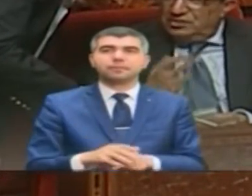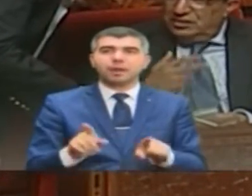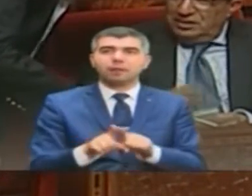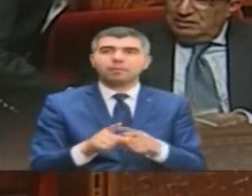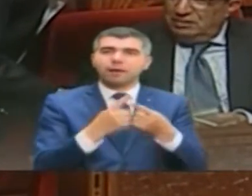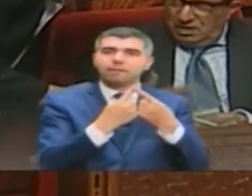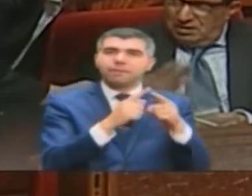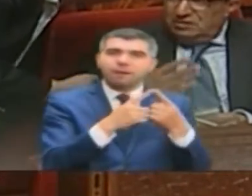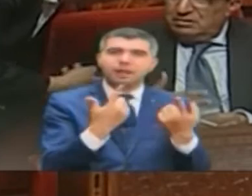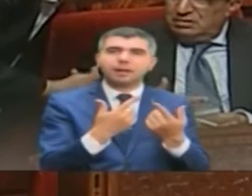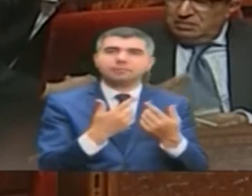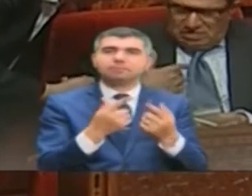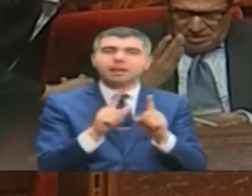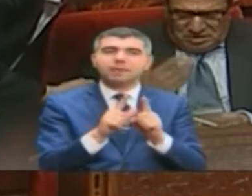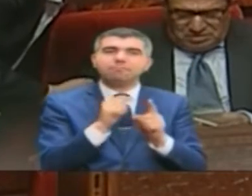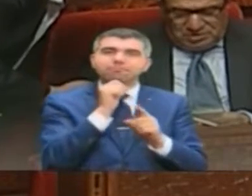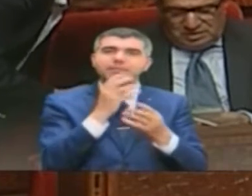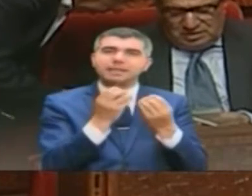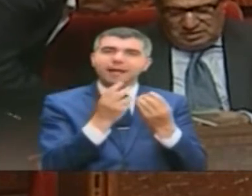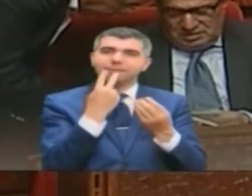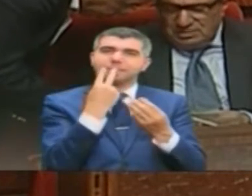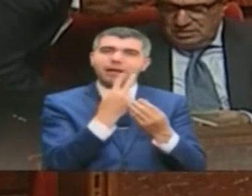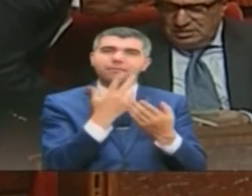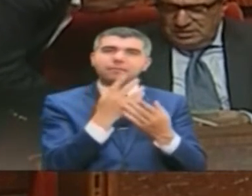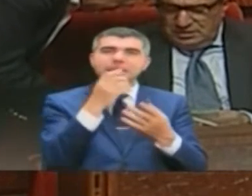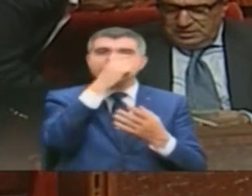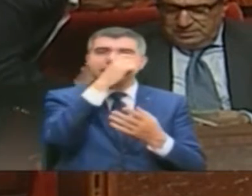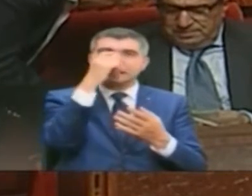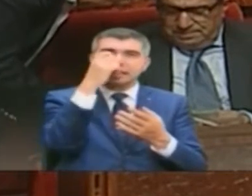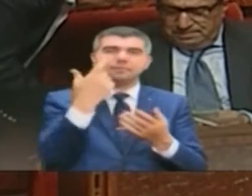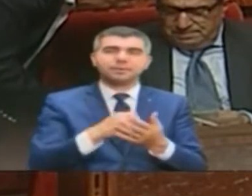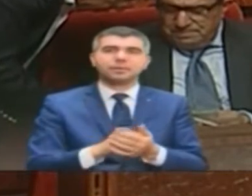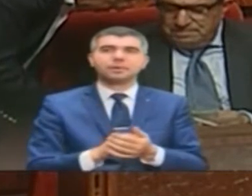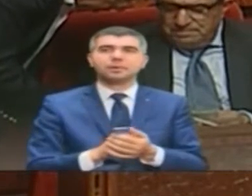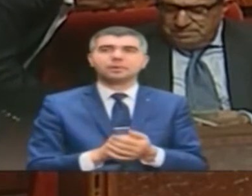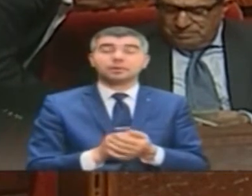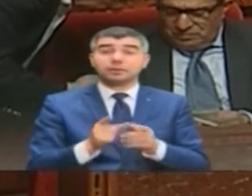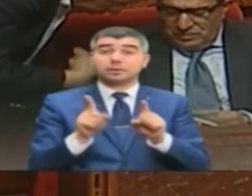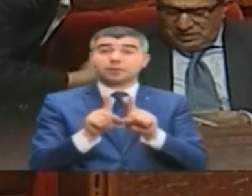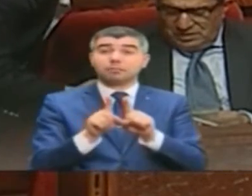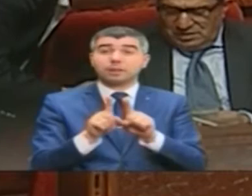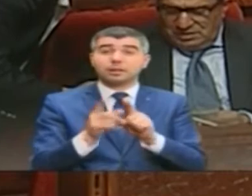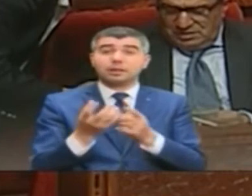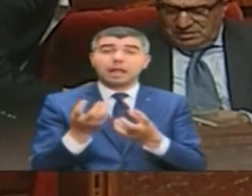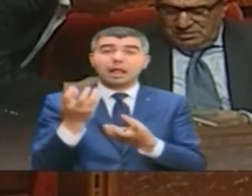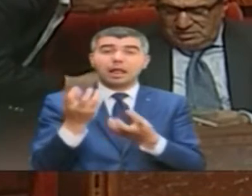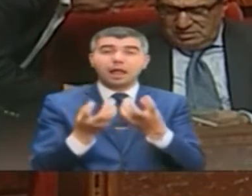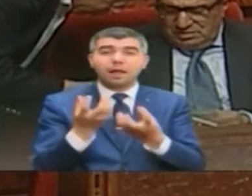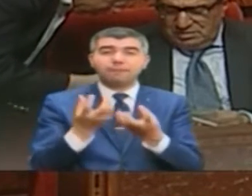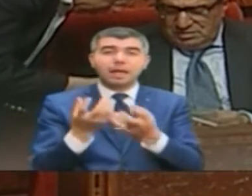بهذ المناسبات ديال الصيف واللي كيس واحد الموضوع مهم حققه كتعاني منه الغطاء الغابوي